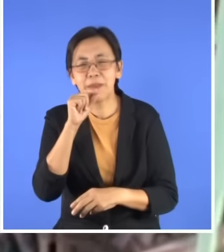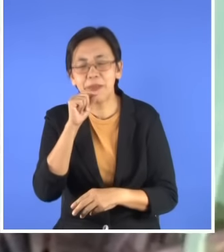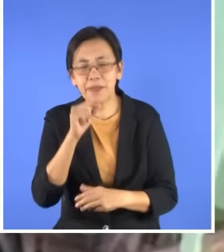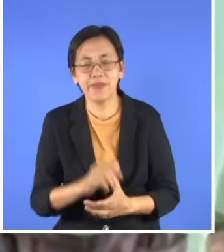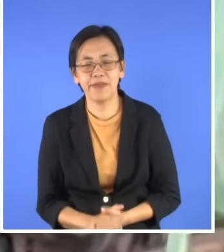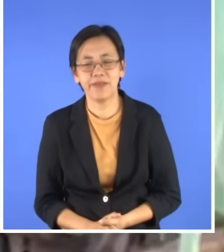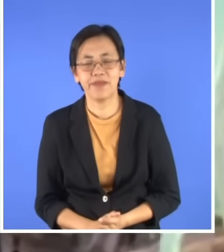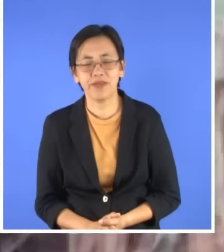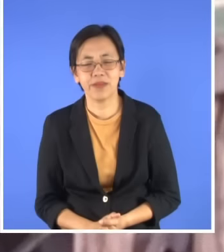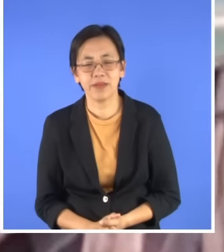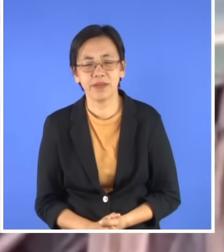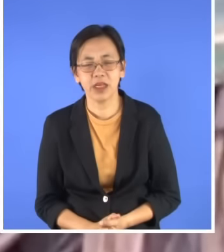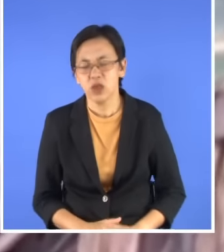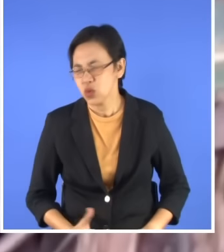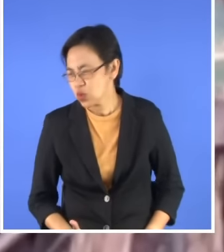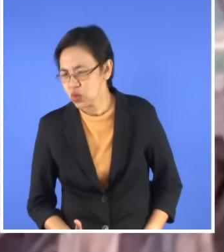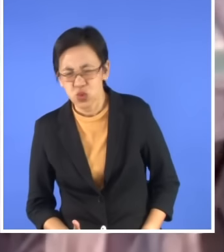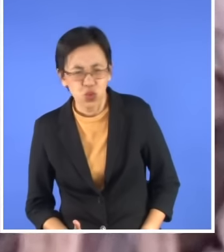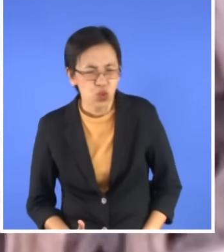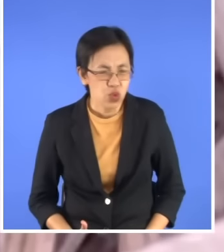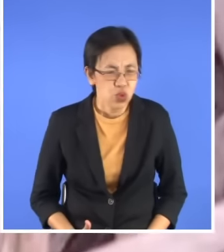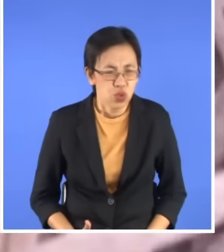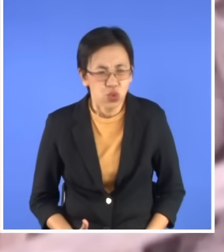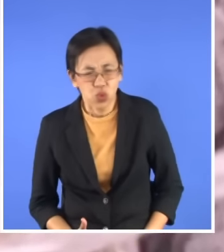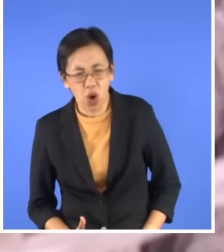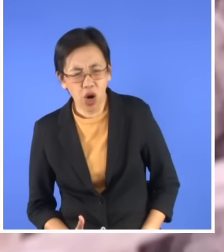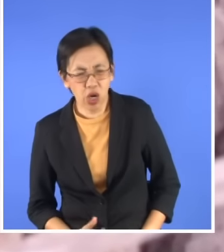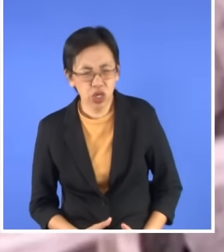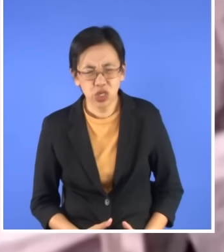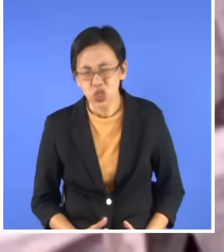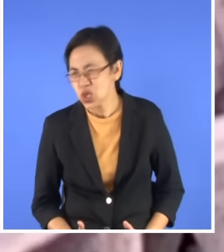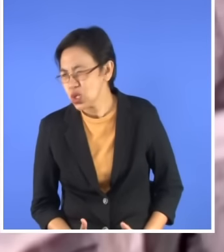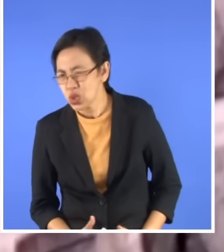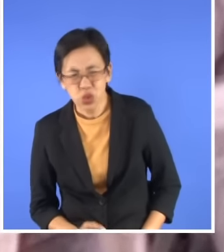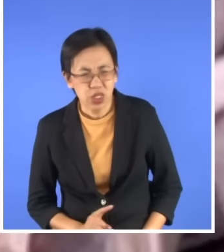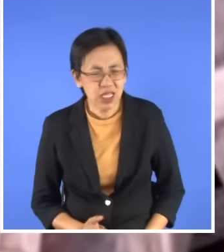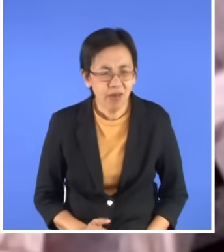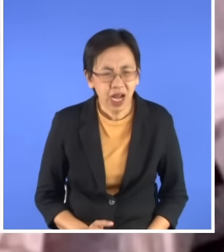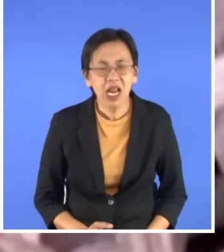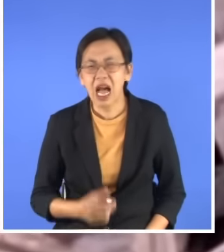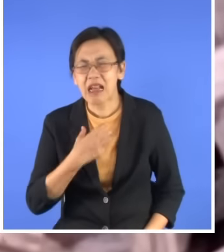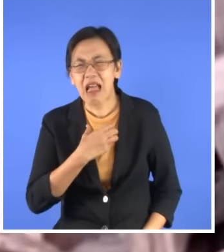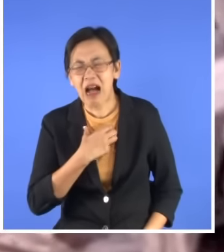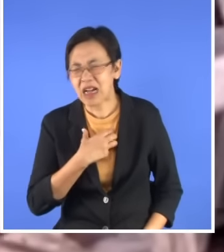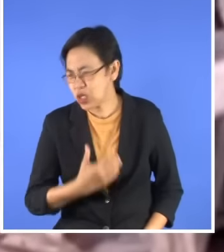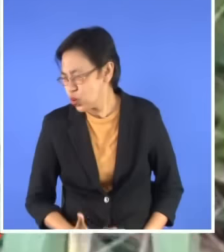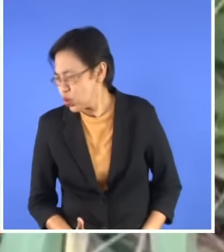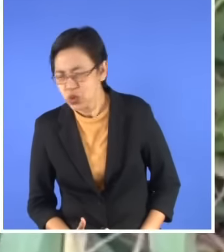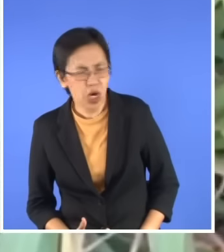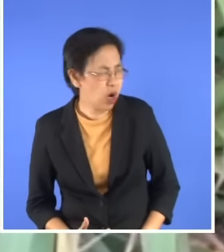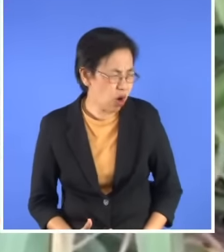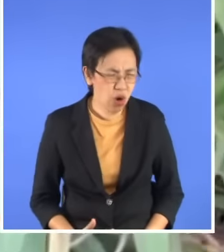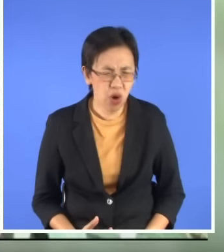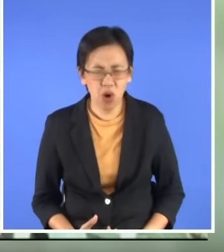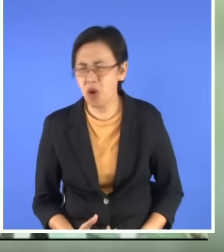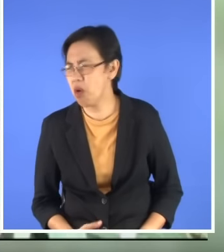าเนี่ยปวดฉี่ฮะปวดฉี่ปวดปัสสาวะนะฮะเนี่ยต้องรอหน่วยกู้ภัยมานะครับทีนี้จะไปปั๊มก็ไม่ได้เ